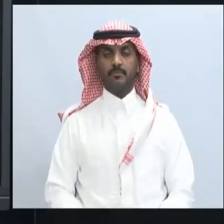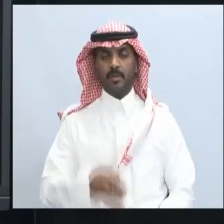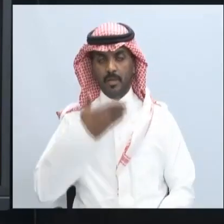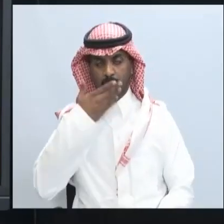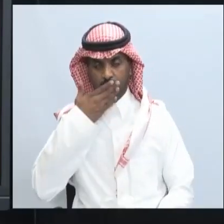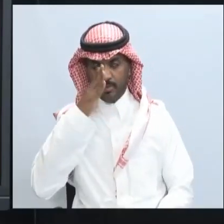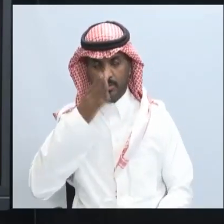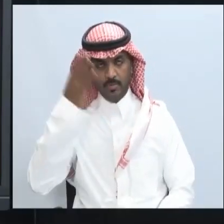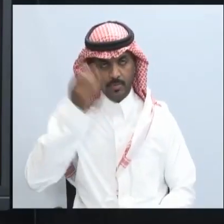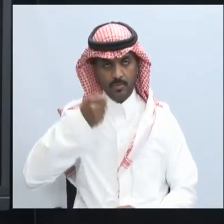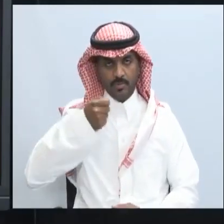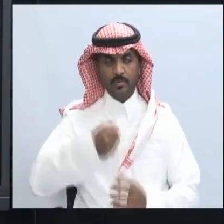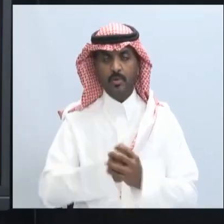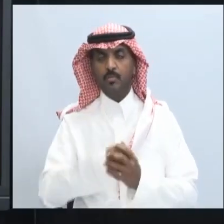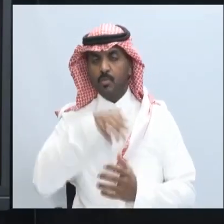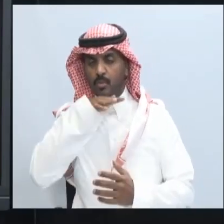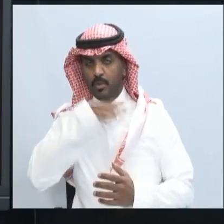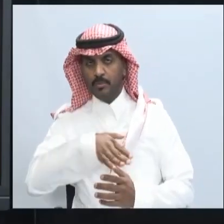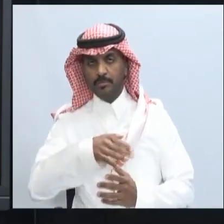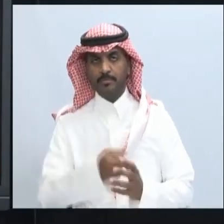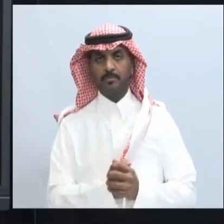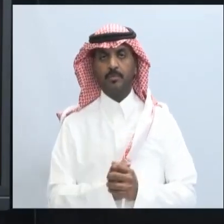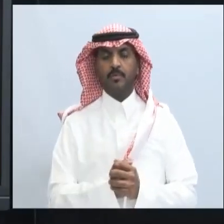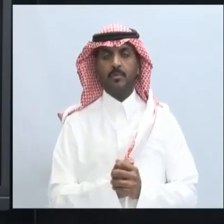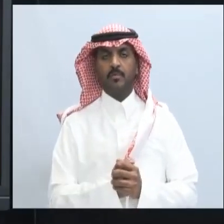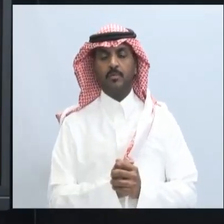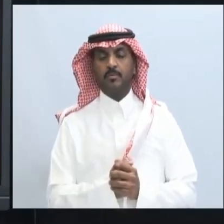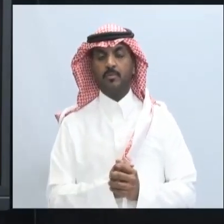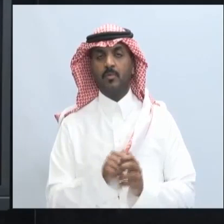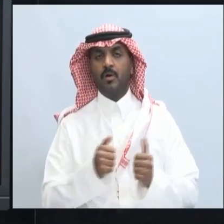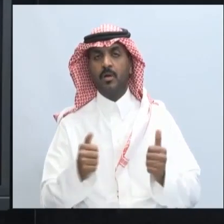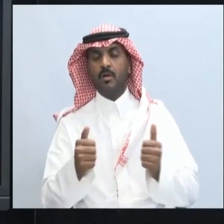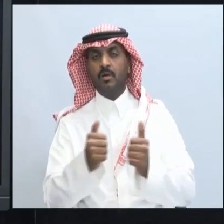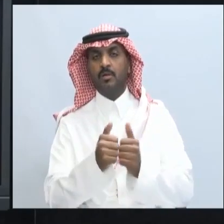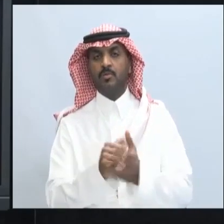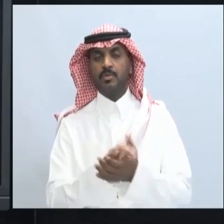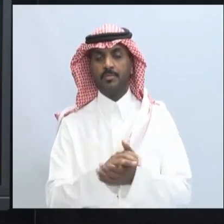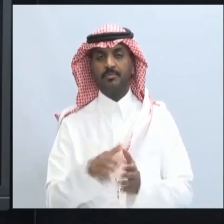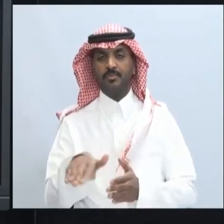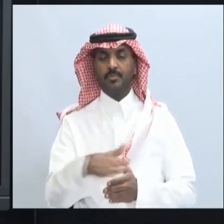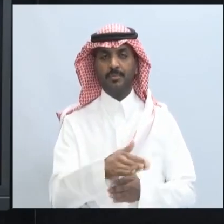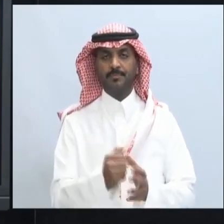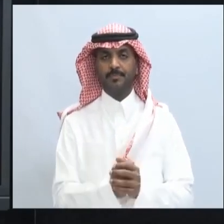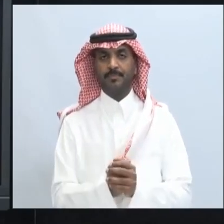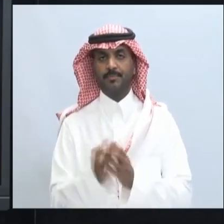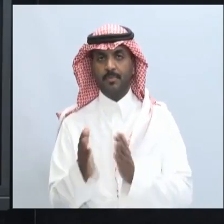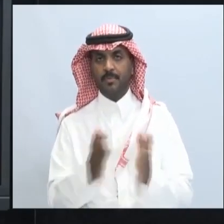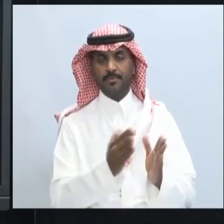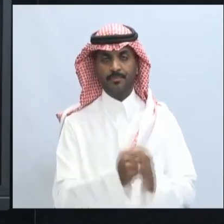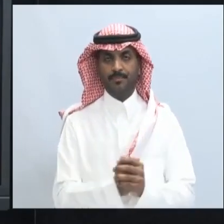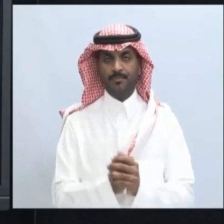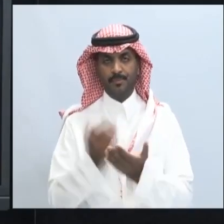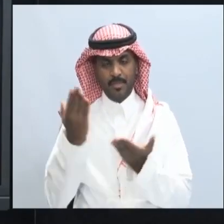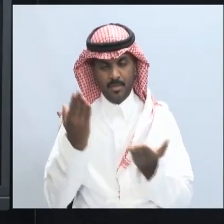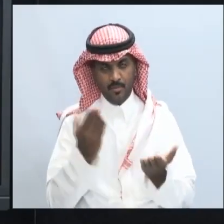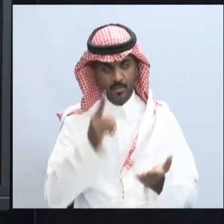الحمد لله والصلاه والسلام على اشرف الانبياء والمرسلين نبينا محمد واله وصحبه اجمعين اما بعد